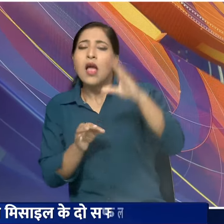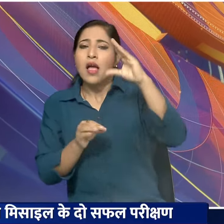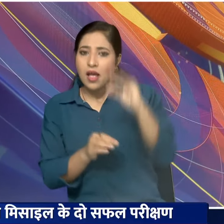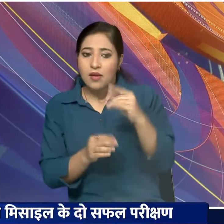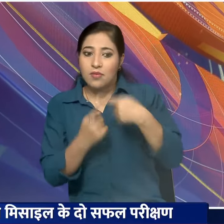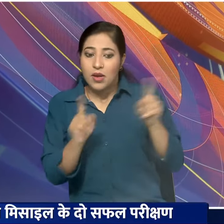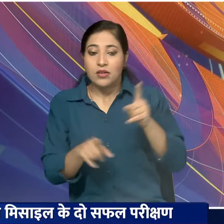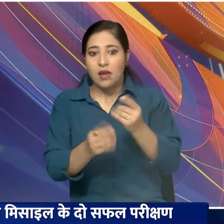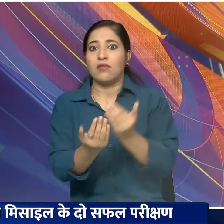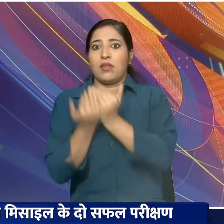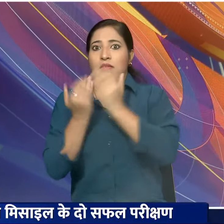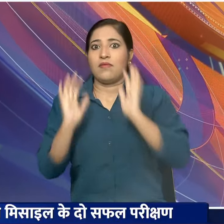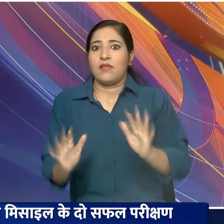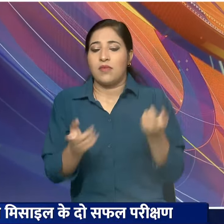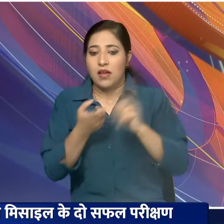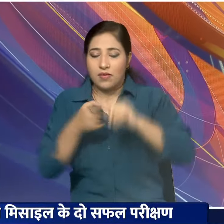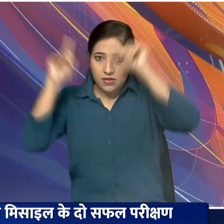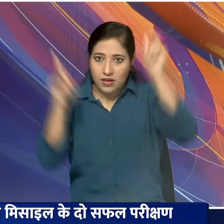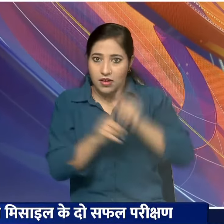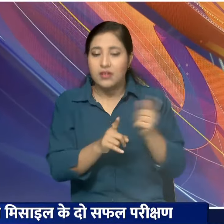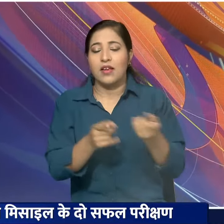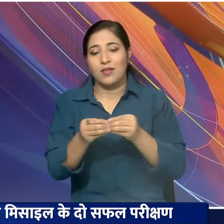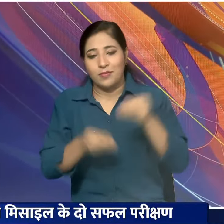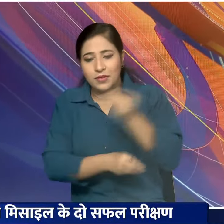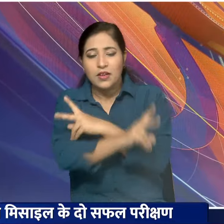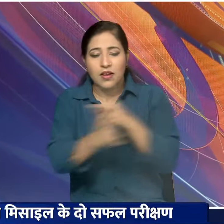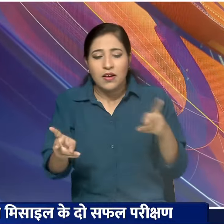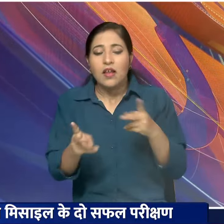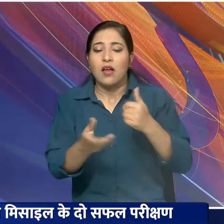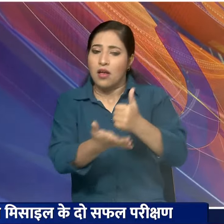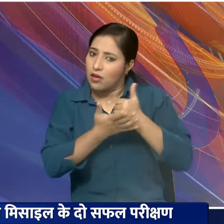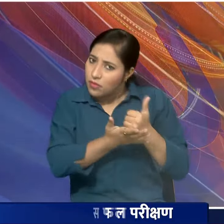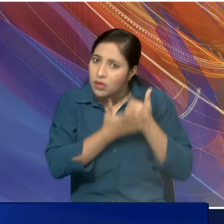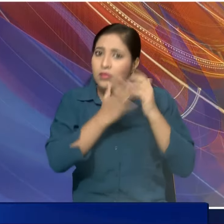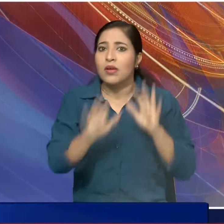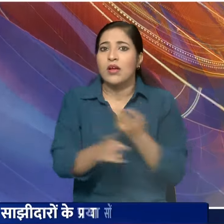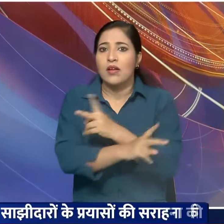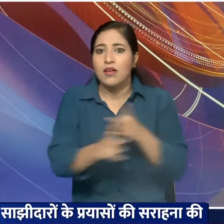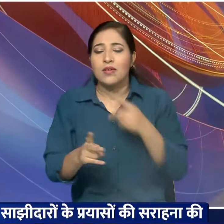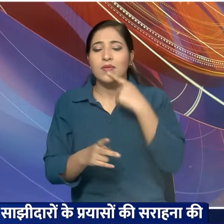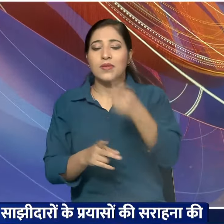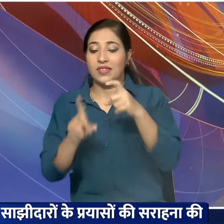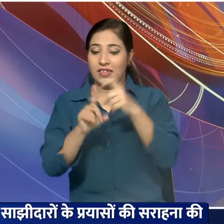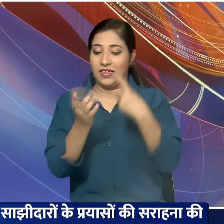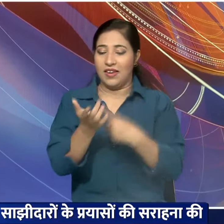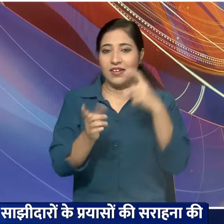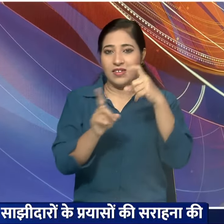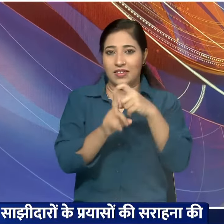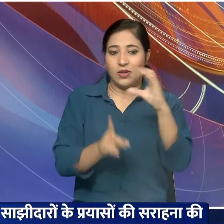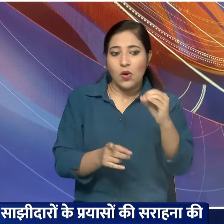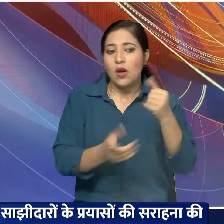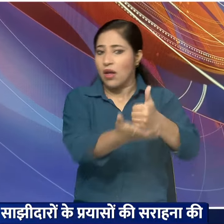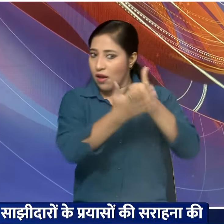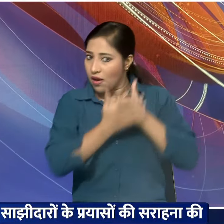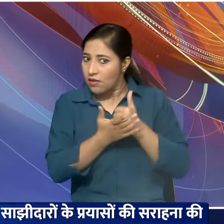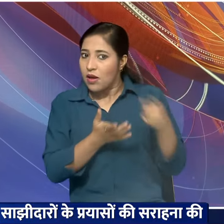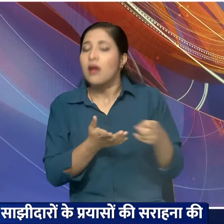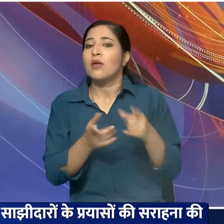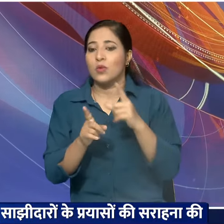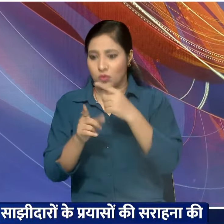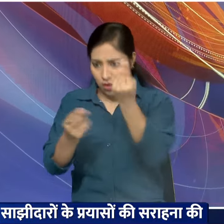रक्षा प्रणाली है, जिसे भारतीय उद्योग भागीदारों से सहयोग की अगर बात की जाए तो डीआरडीओ ने उसी के सहयोग से इसे डिजाइन